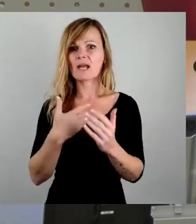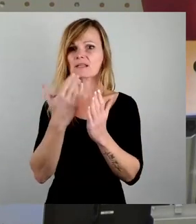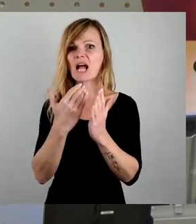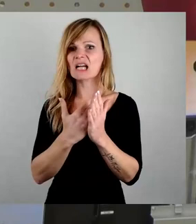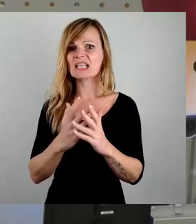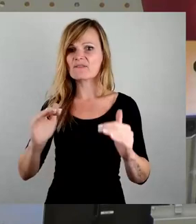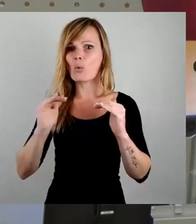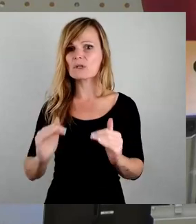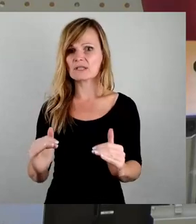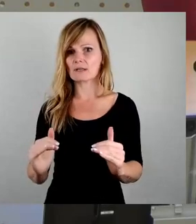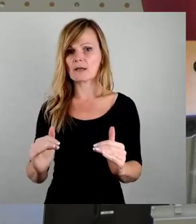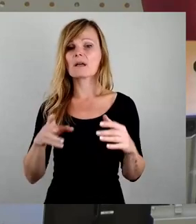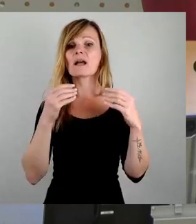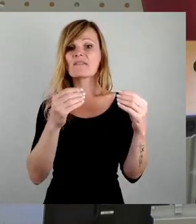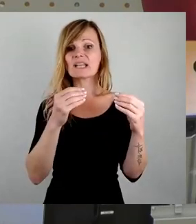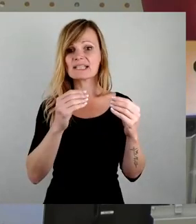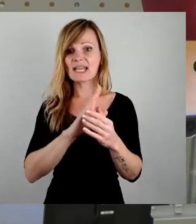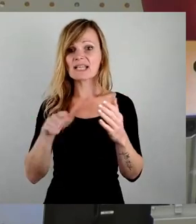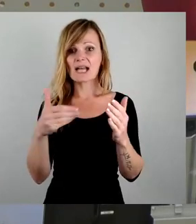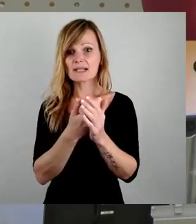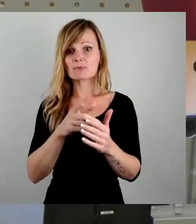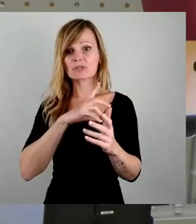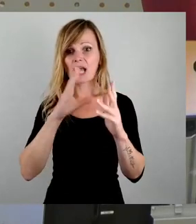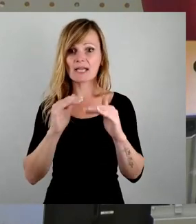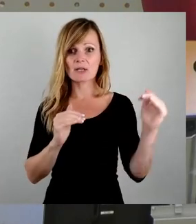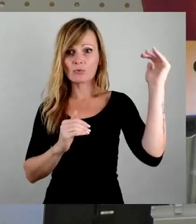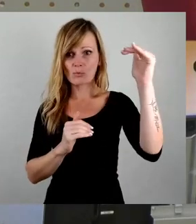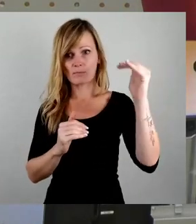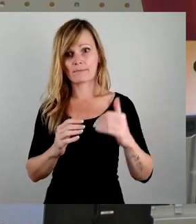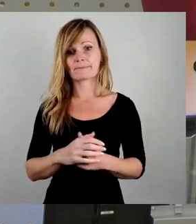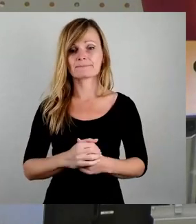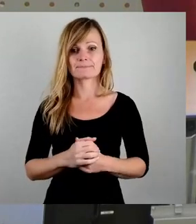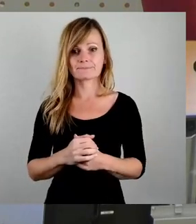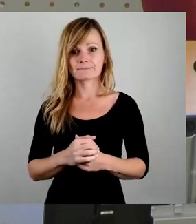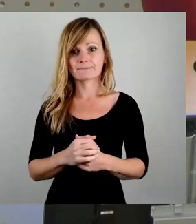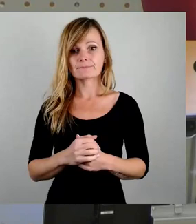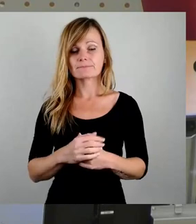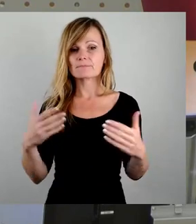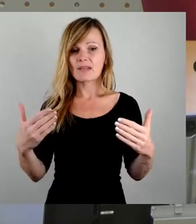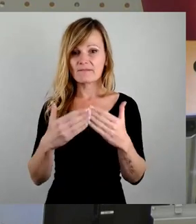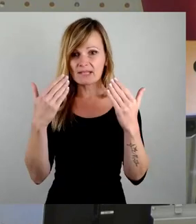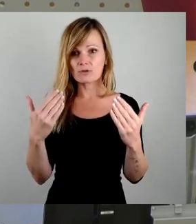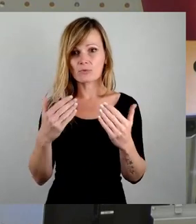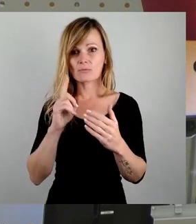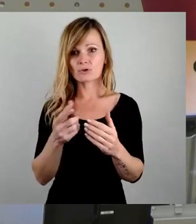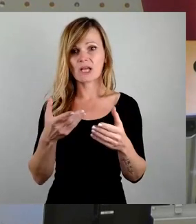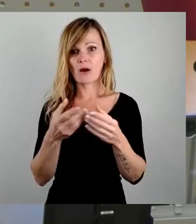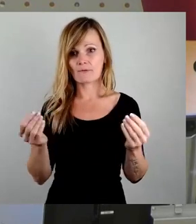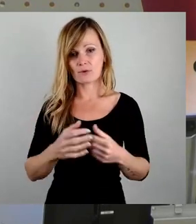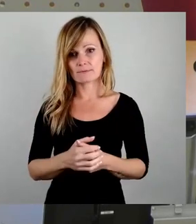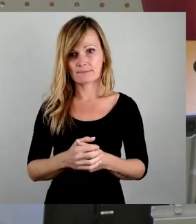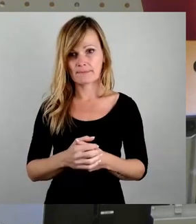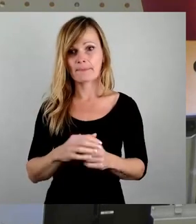in der Qualität des Angebots eigentlich ganz weit vorn. Das ist ein Widerspruch, den wir auflösen würden. Das heißt, wir